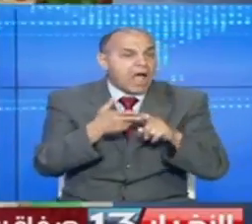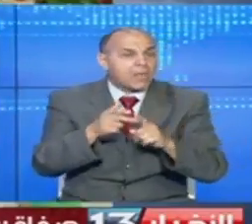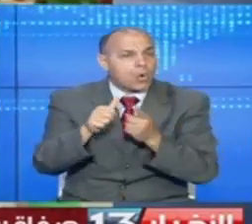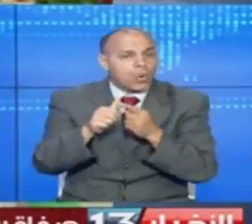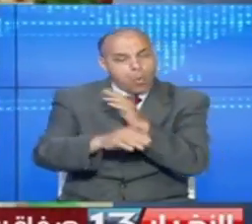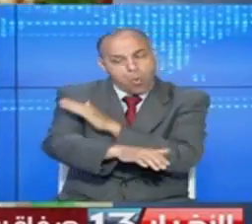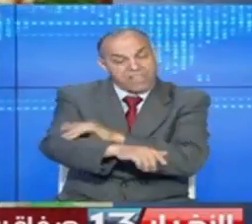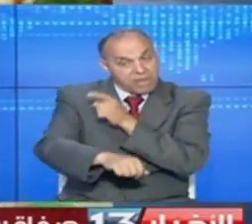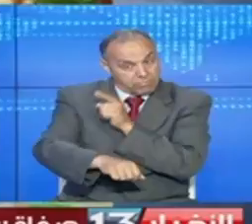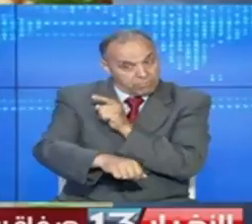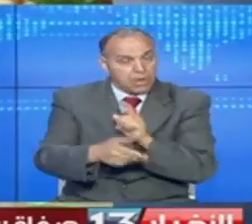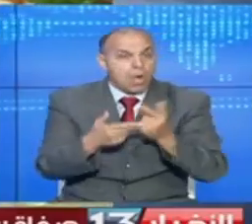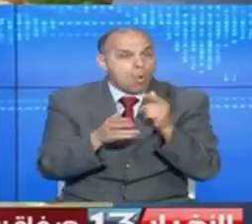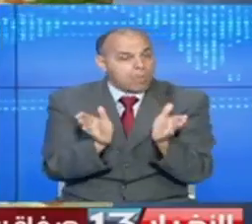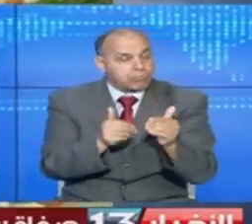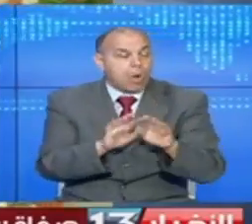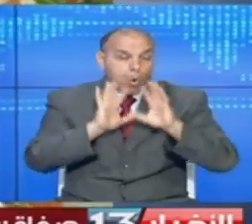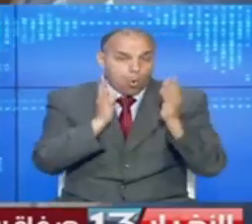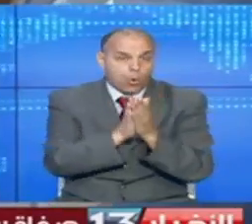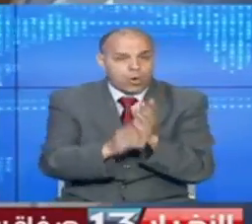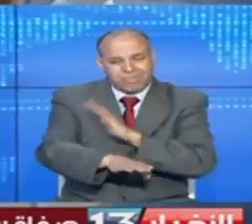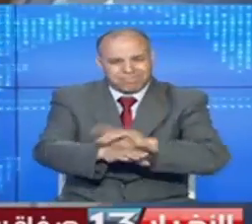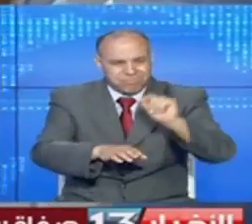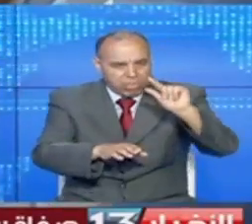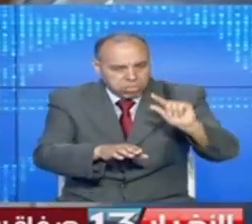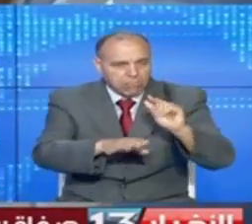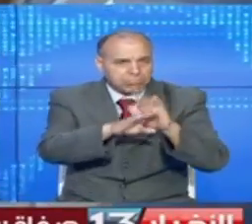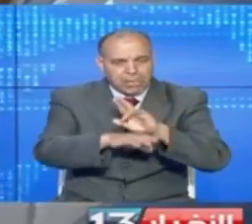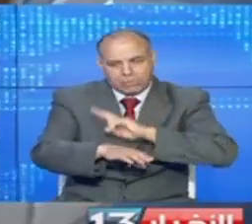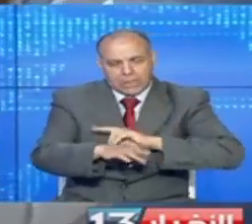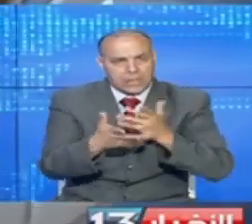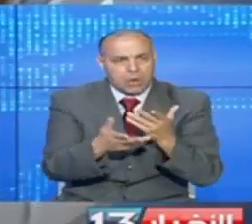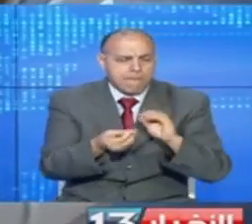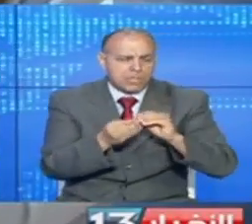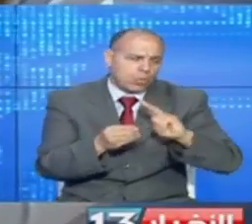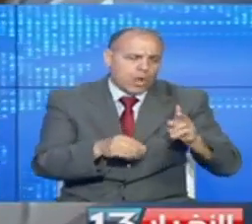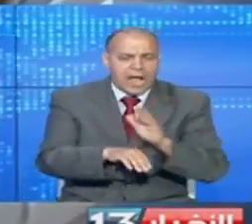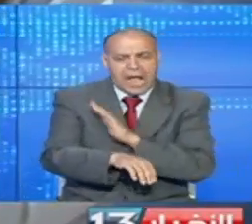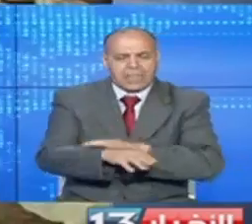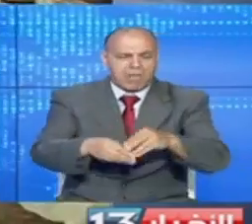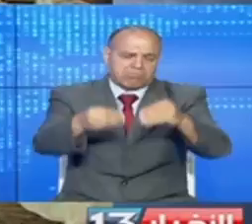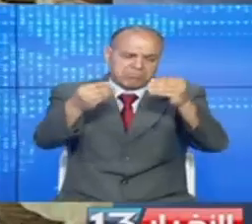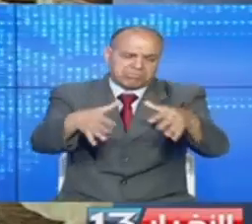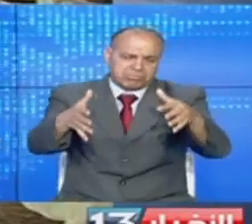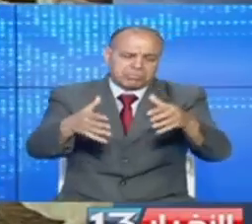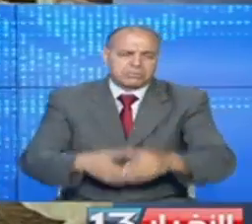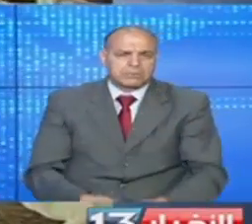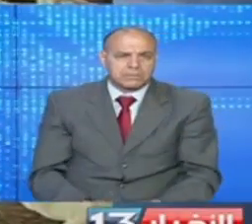وأبرزها الوظيفة العمومية والقطاع العام والأجر الأدنى المضمون للمتقاعدين وأشكال العمل الهش.